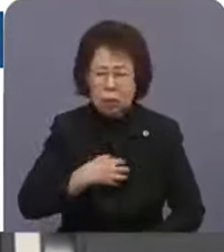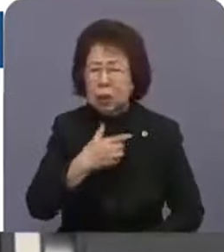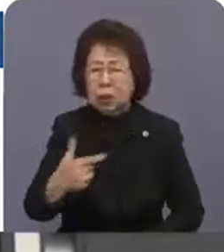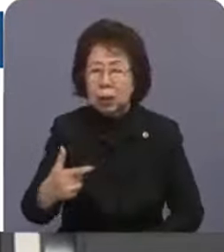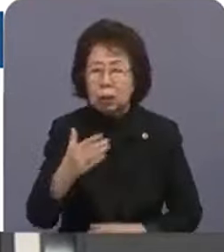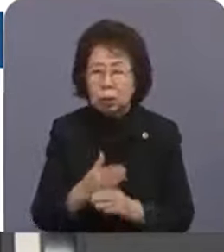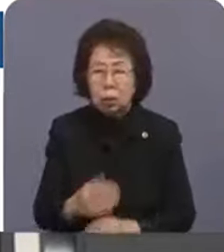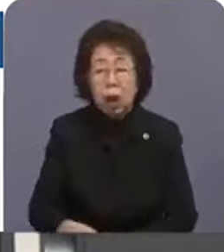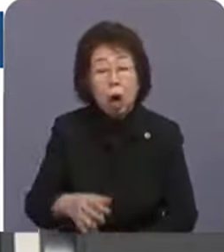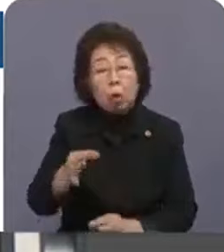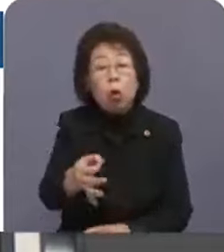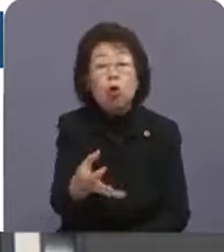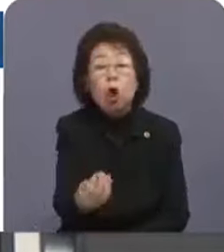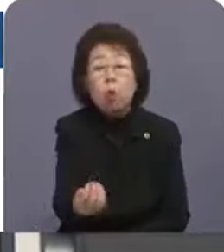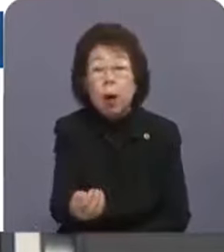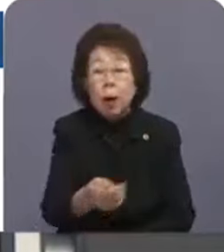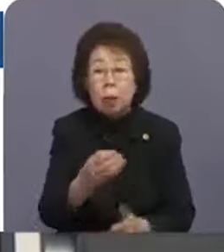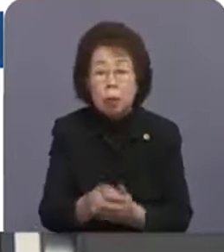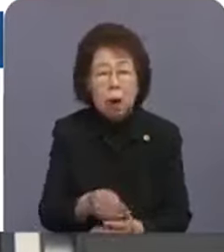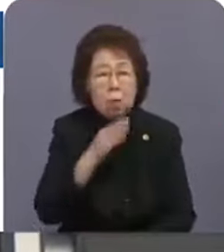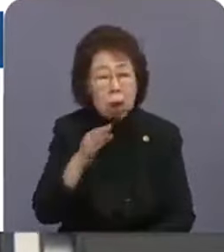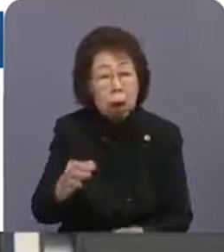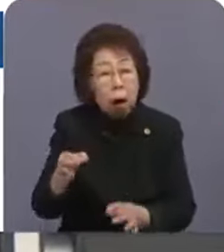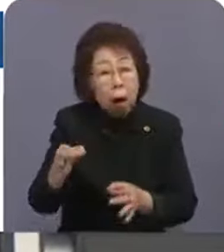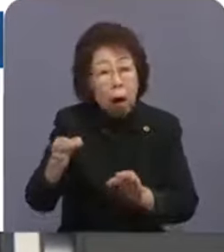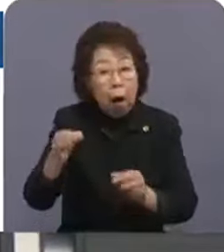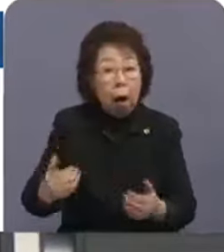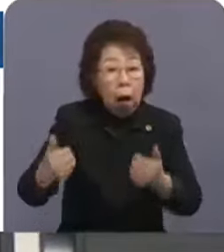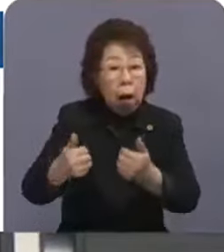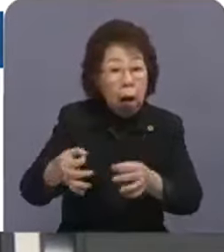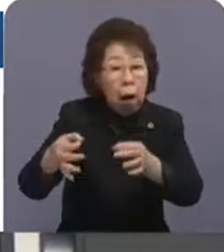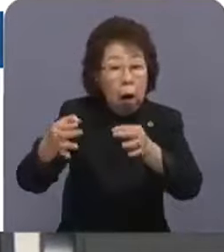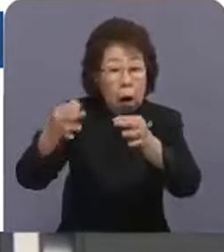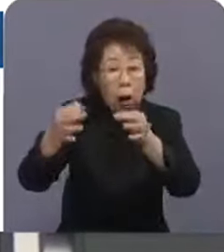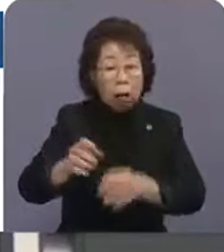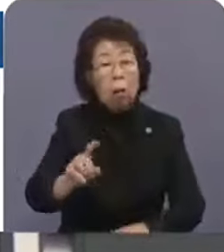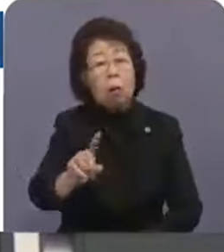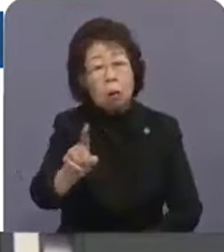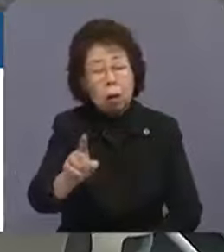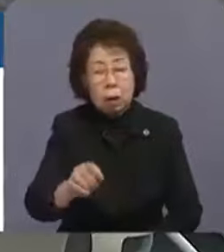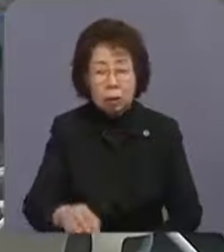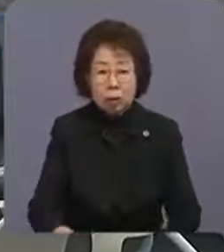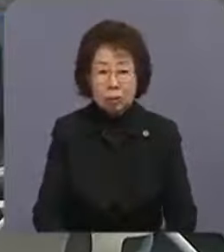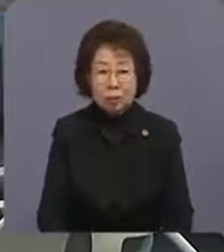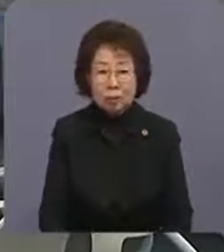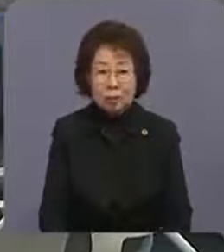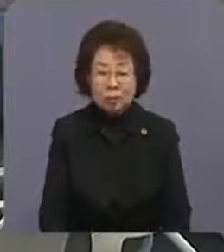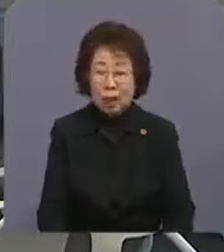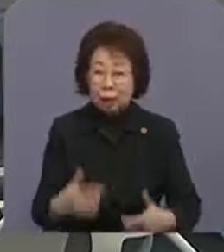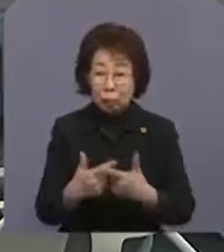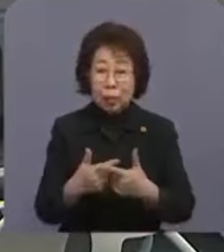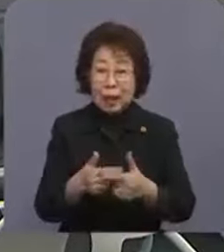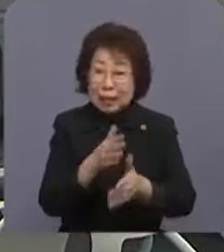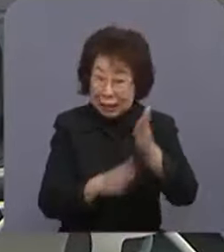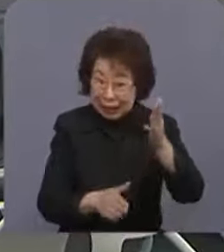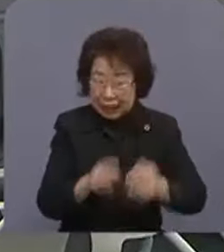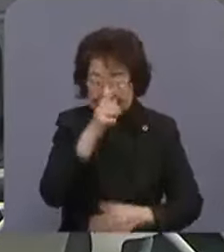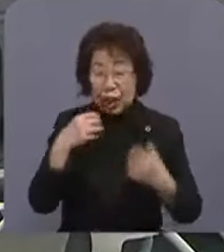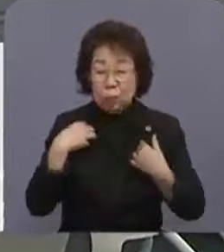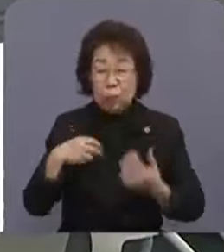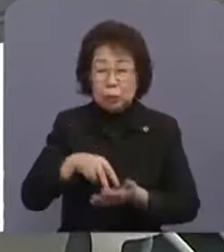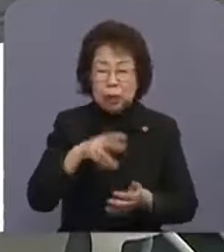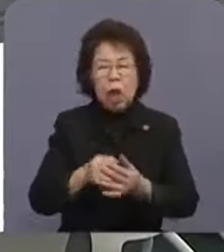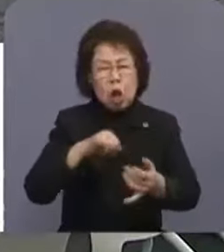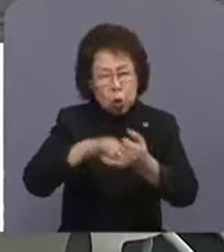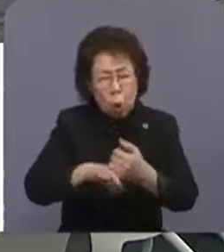그 액수가 이제 천정부지로 이제 서로 경쟁되듯이 그렇게 올라가고 있는 게 현실입니다. 부산시와 보건복지부가